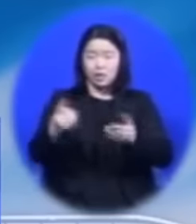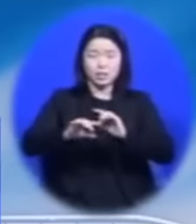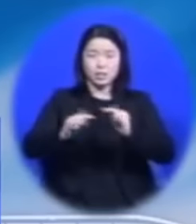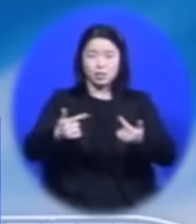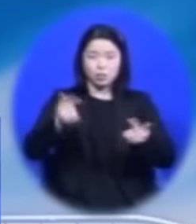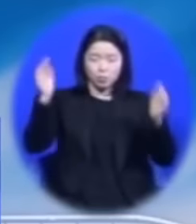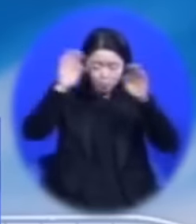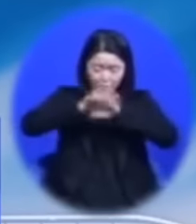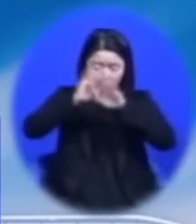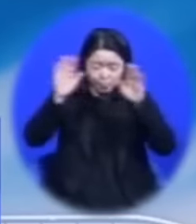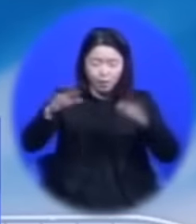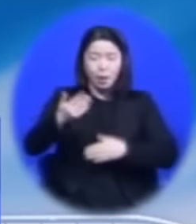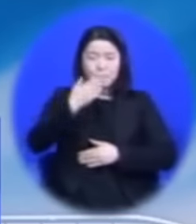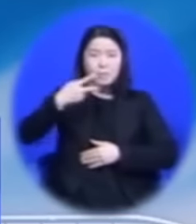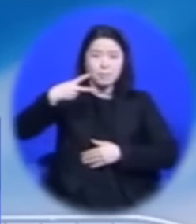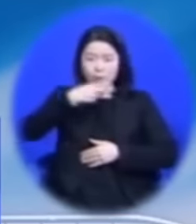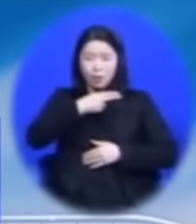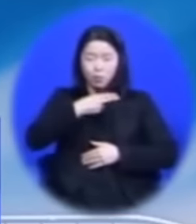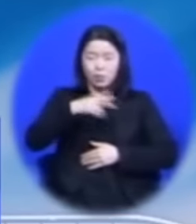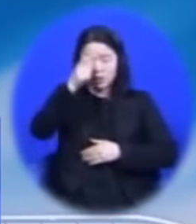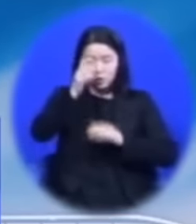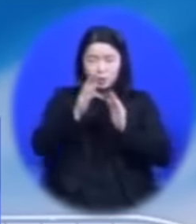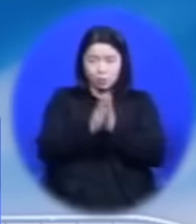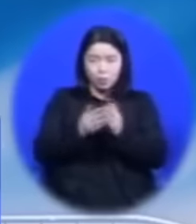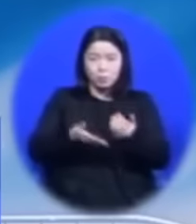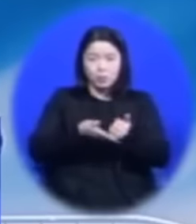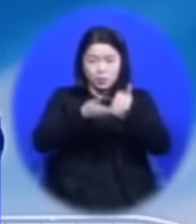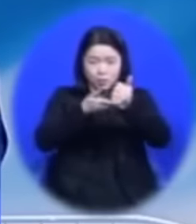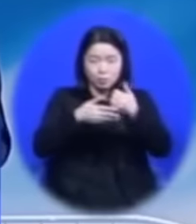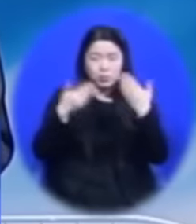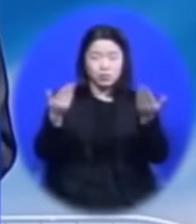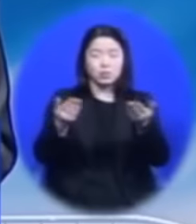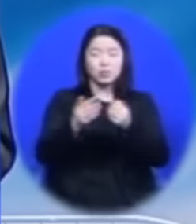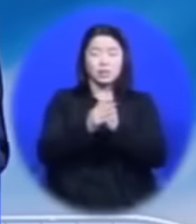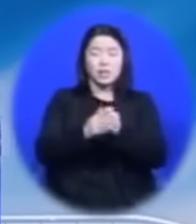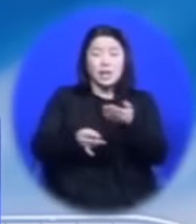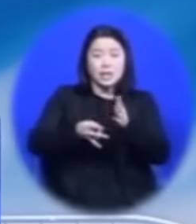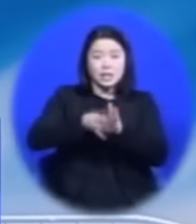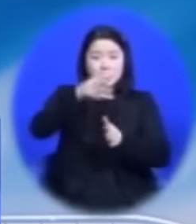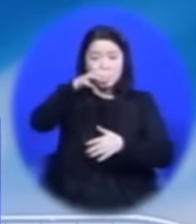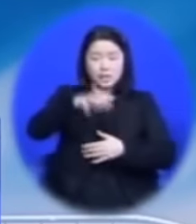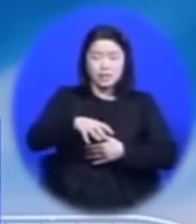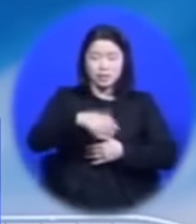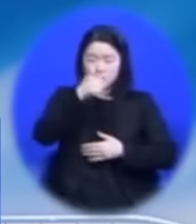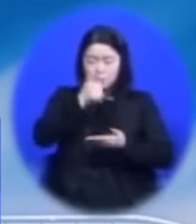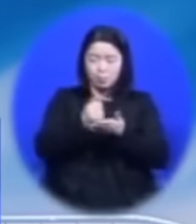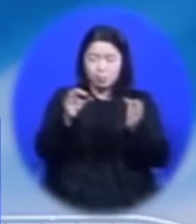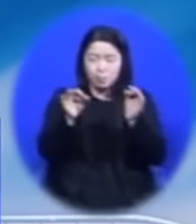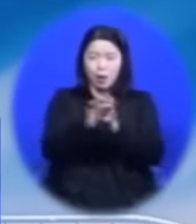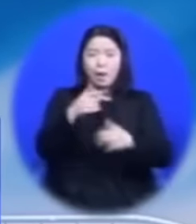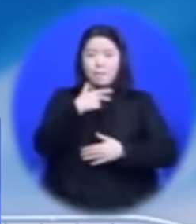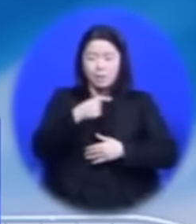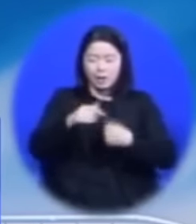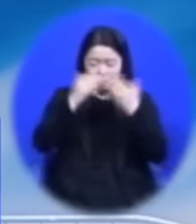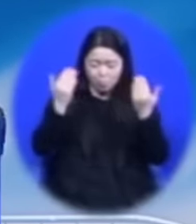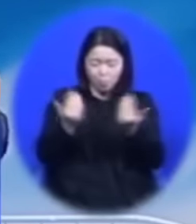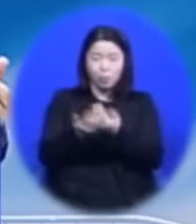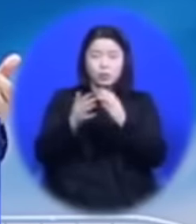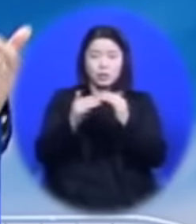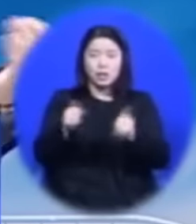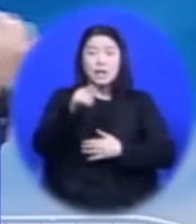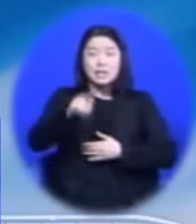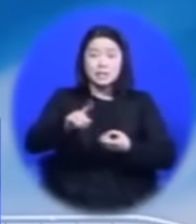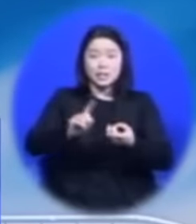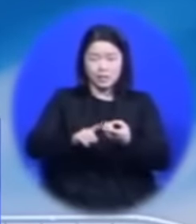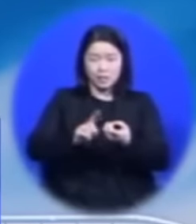주야로 금식하며 기도함으로 섬기더니 예루살렘의 속량을 바라는 모든 사람에게 그에